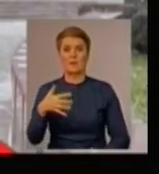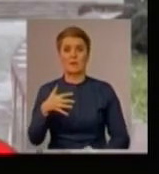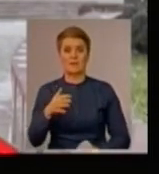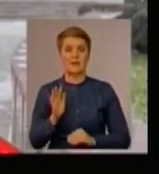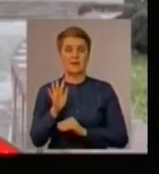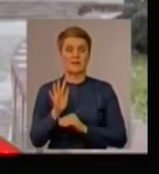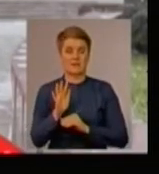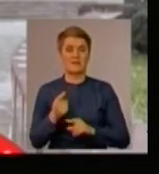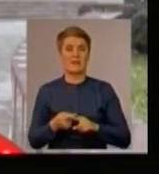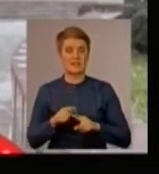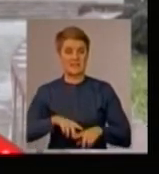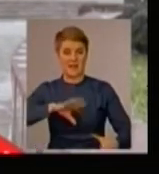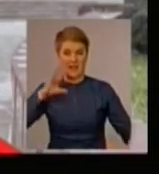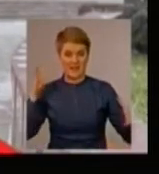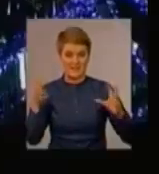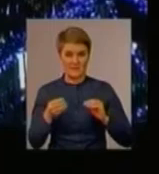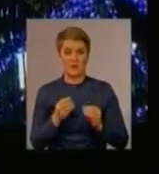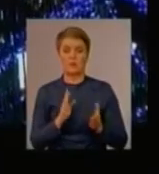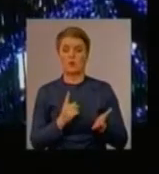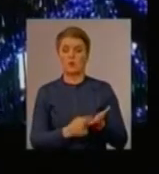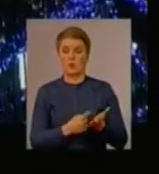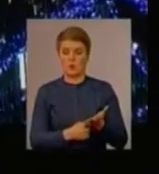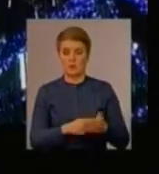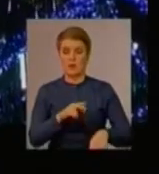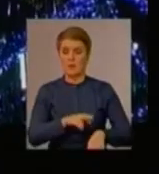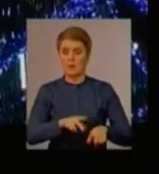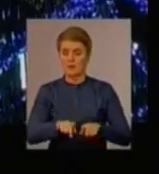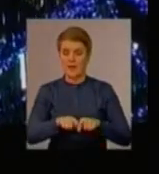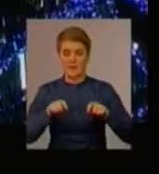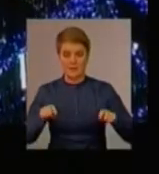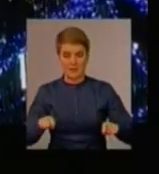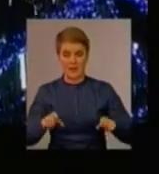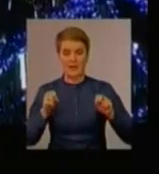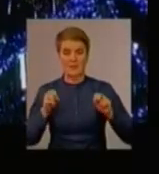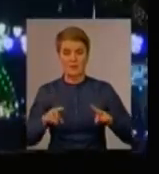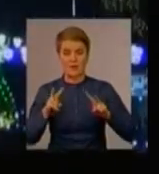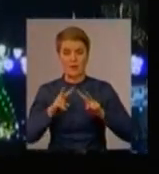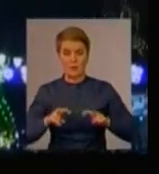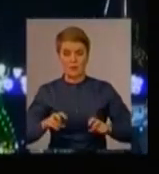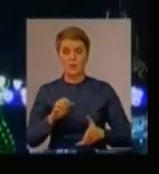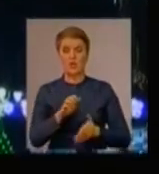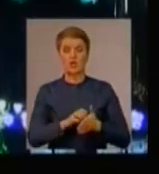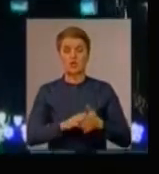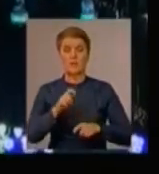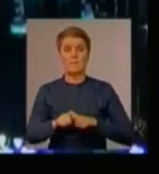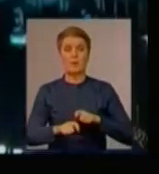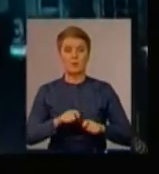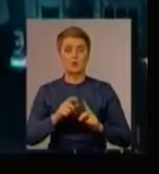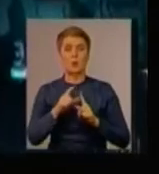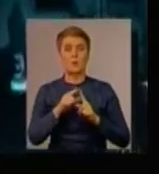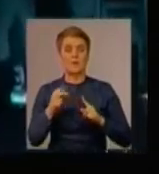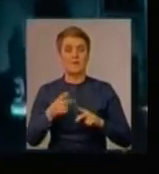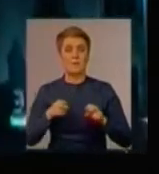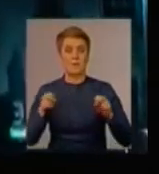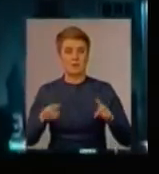вистрілів. Це все буде як речовий доказ. У поліції відкрили кримінальне провадження через порушення правил безпеки при роботі з